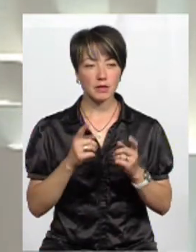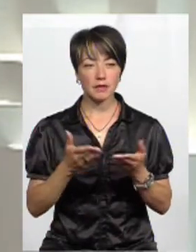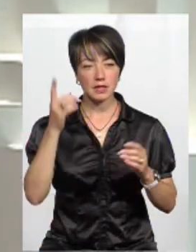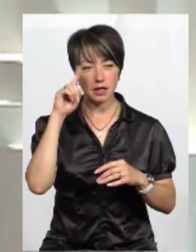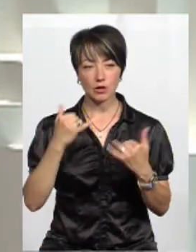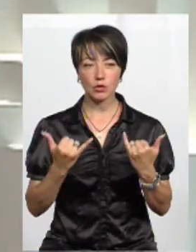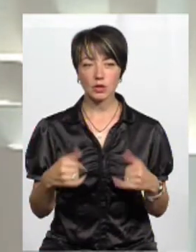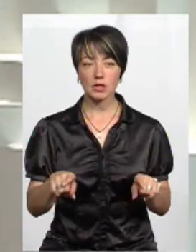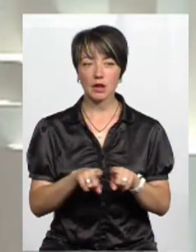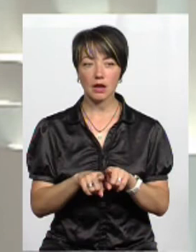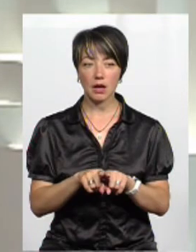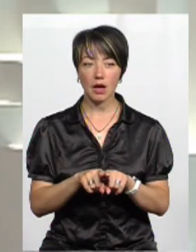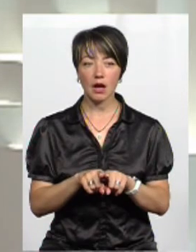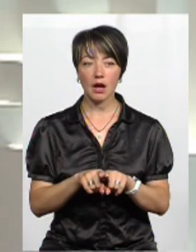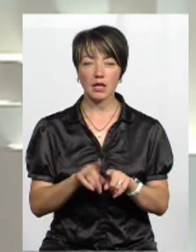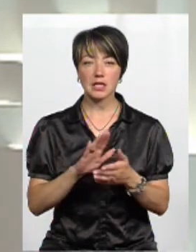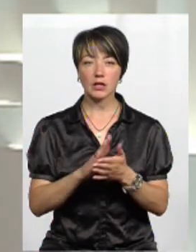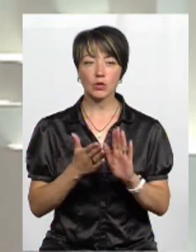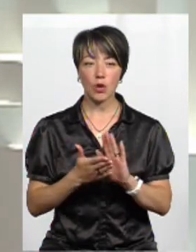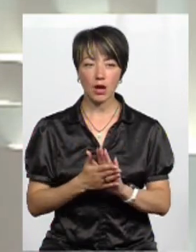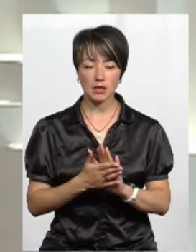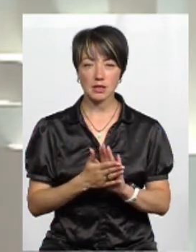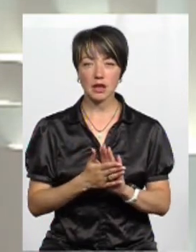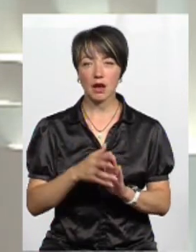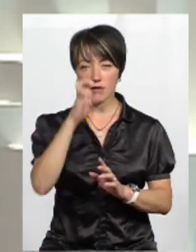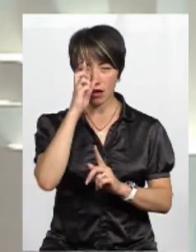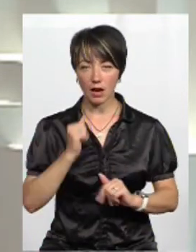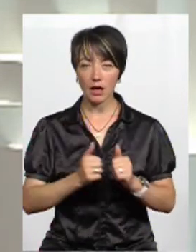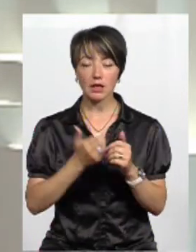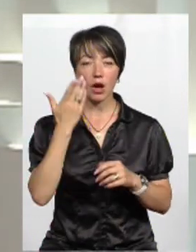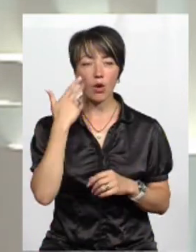на сьогодні в нас склалась така демографічна ситуація в країні, коли,